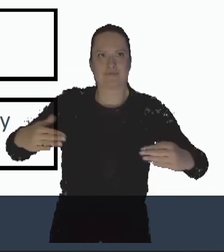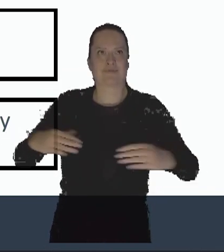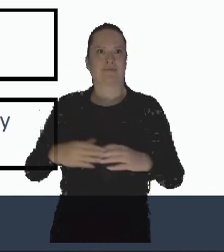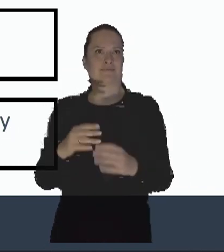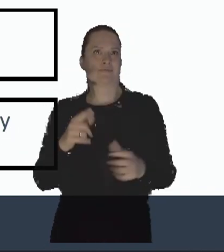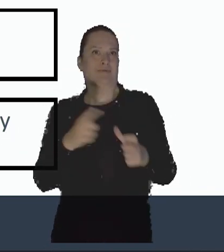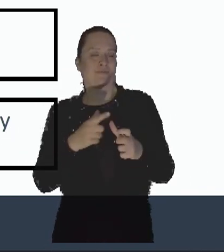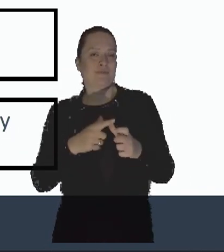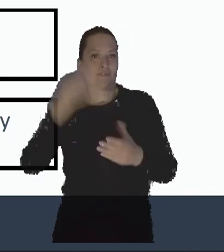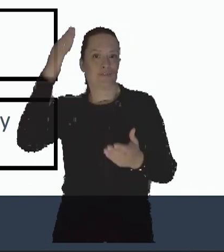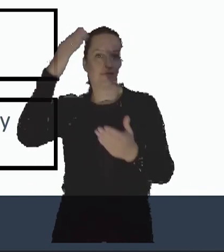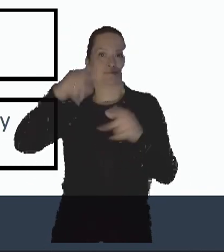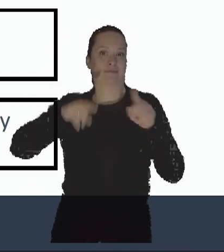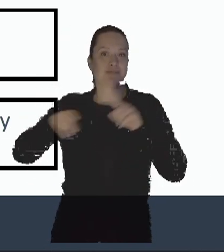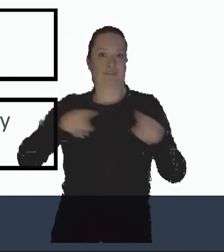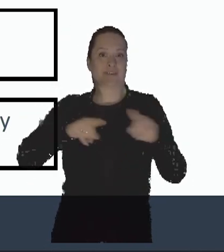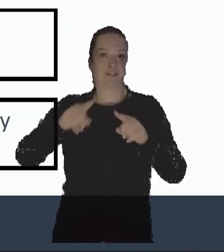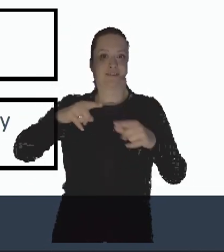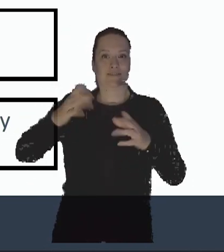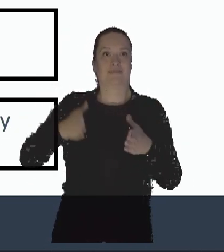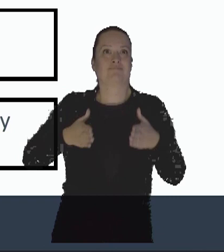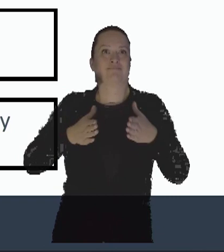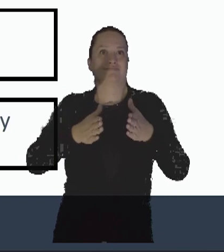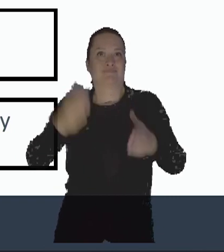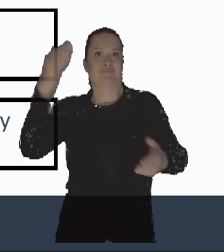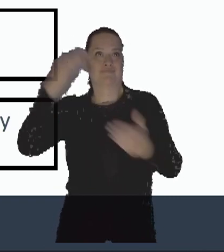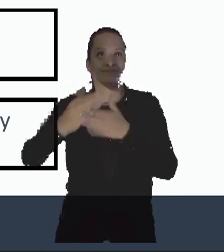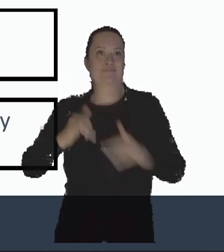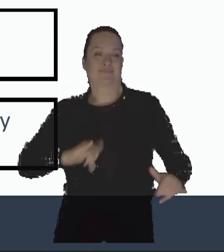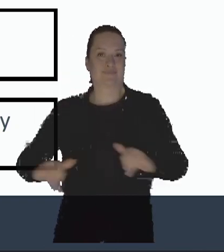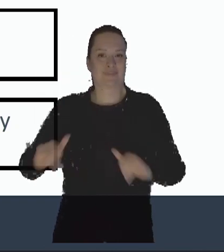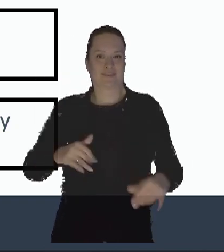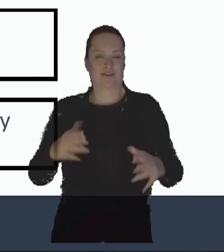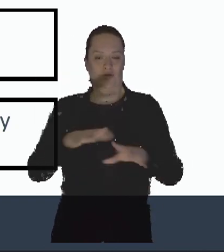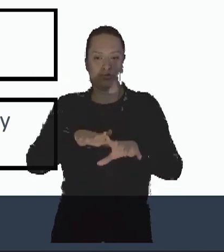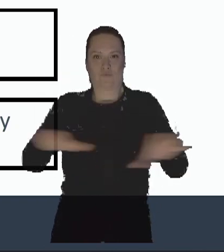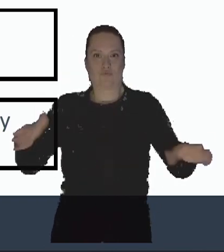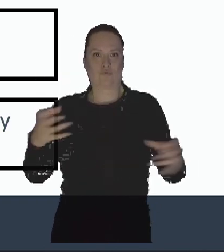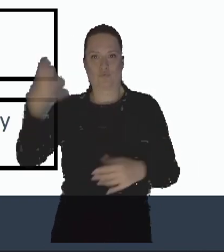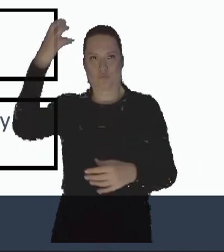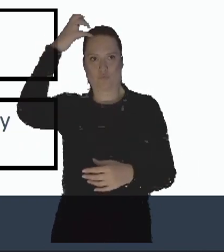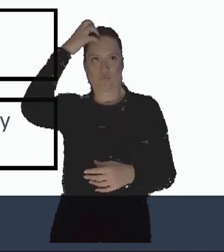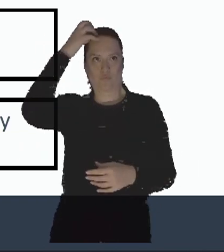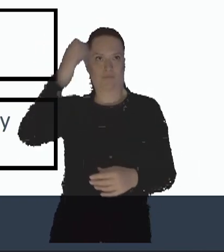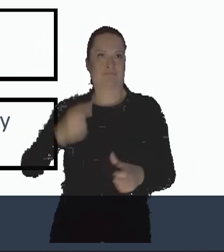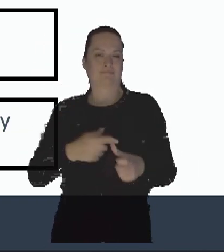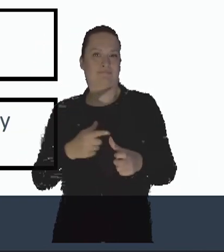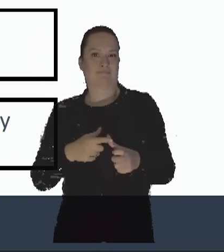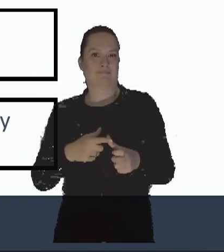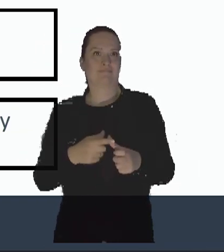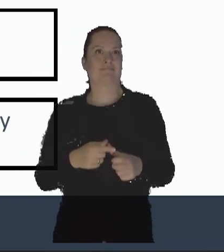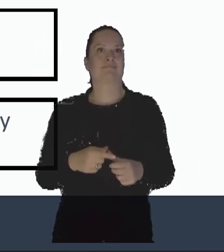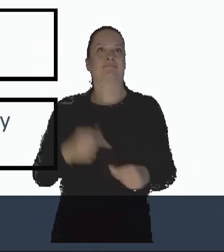czy był to może znak drogowy postawiony przez zarządcę dworu królewskiego, czy może to była odpowiedź C, kamieniem